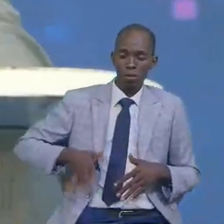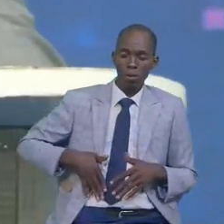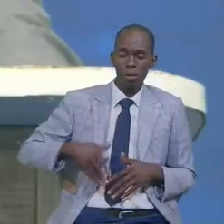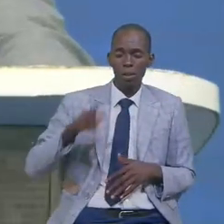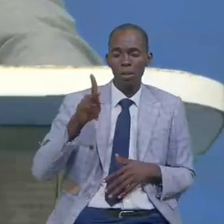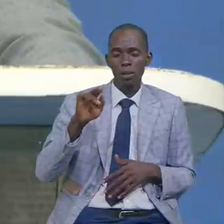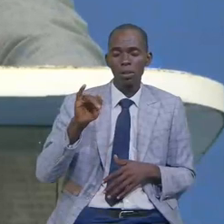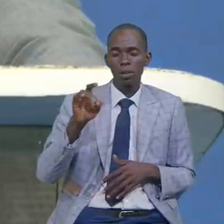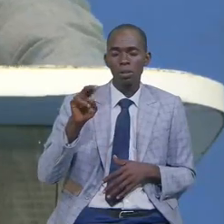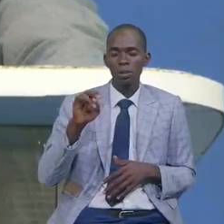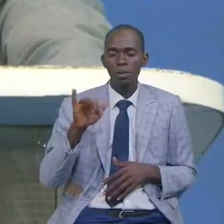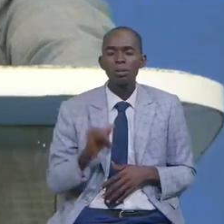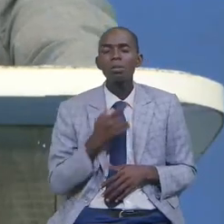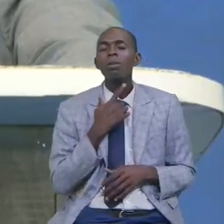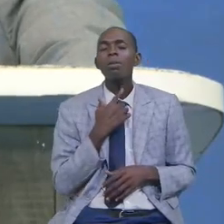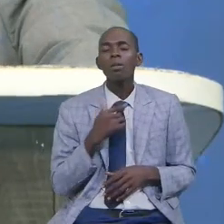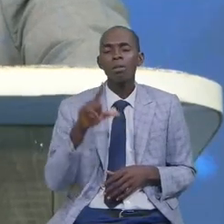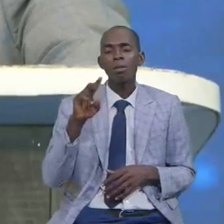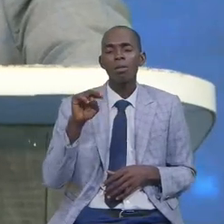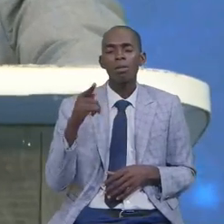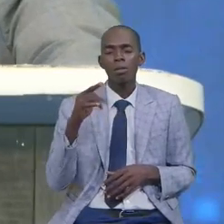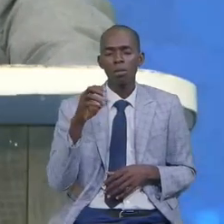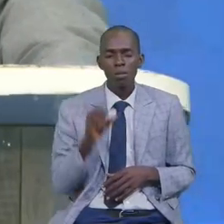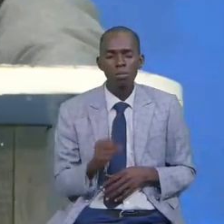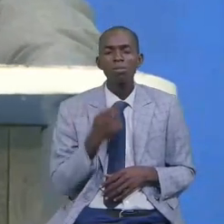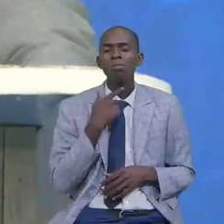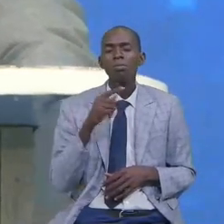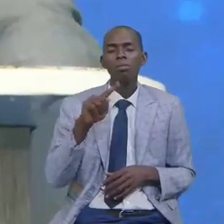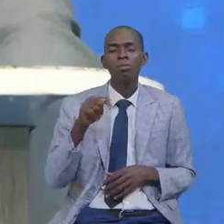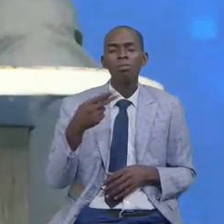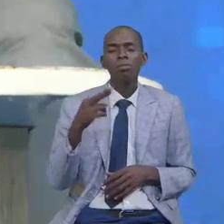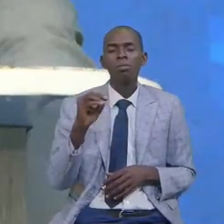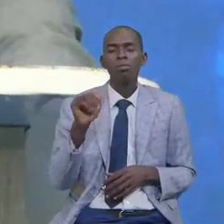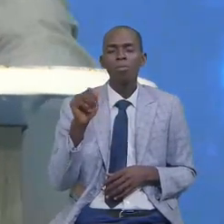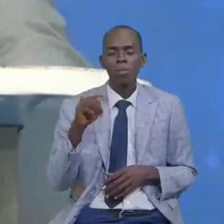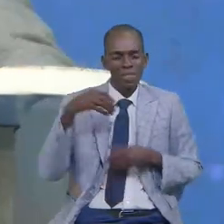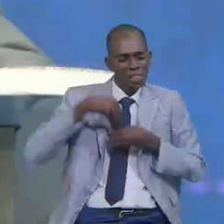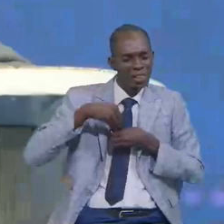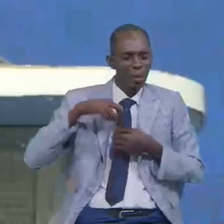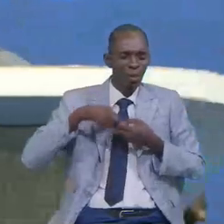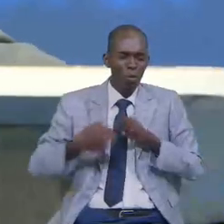Votre foie, vos reins, votre gorge, problème interne, Seigneur, je prie,